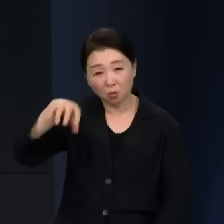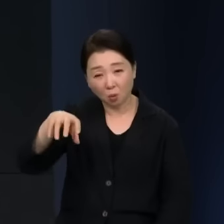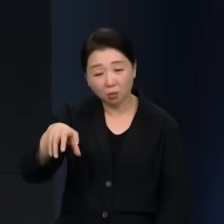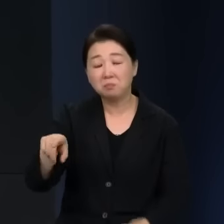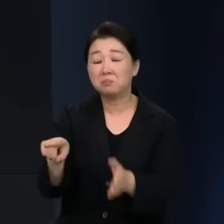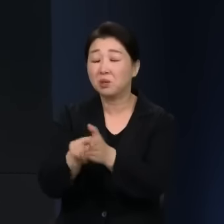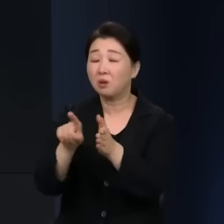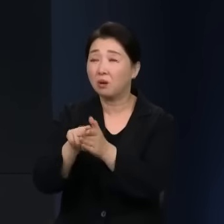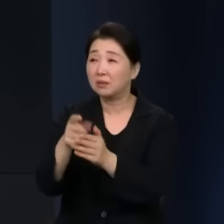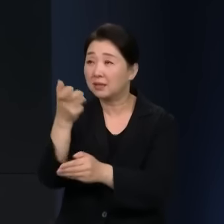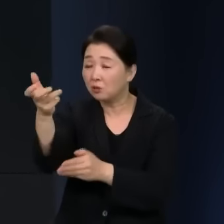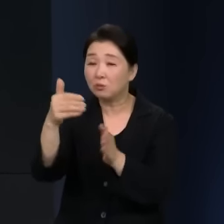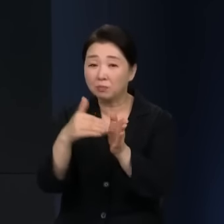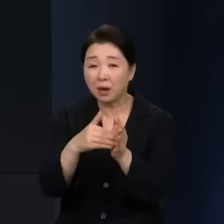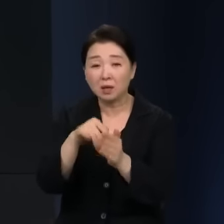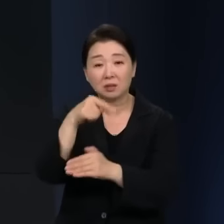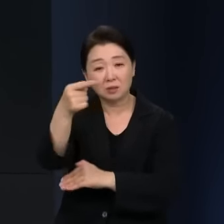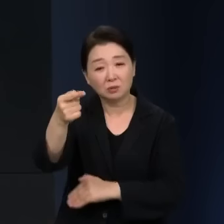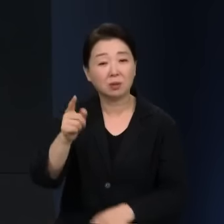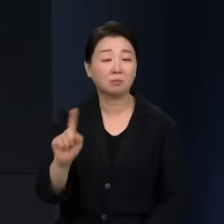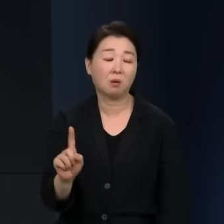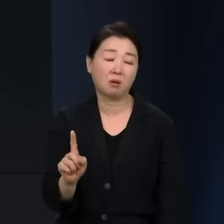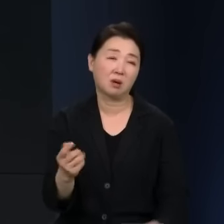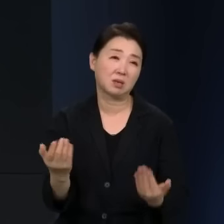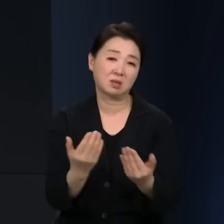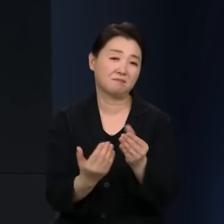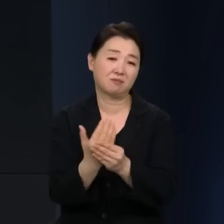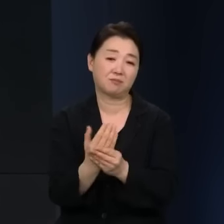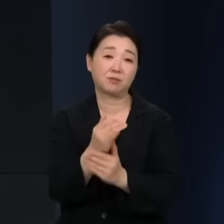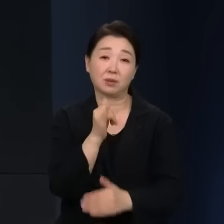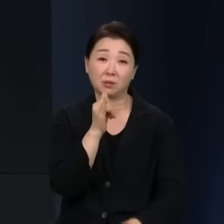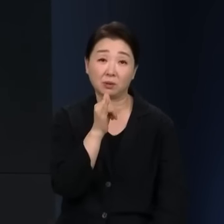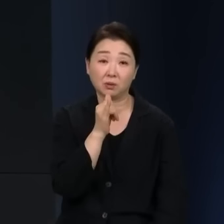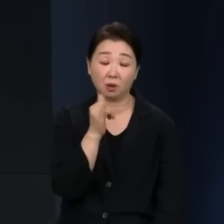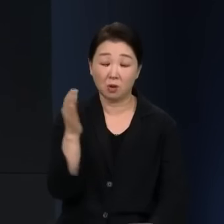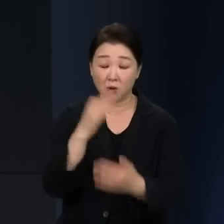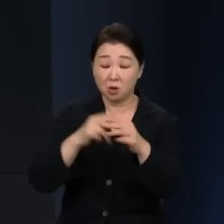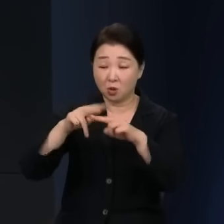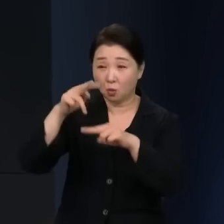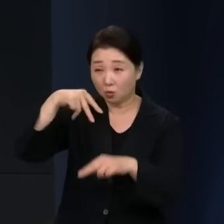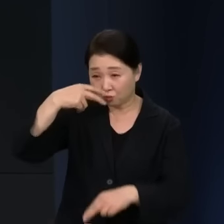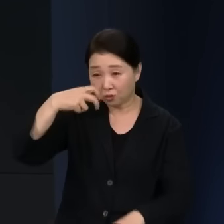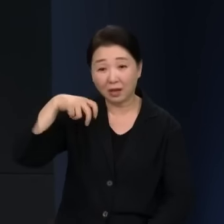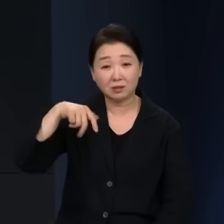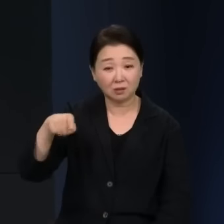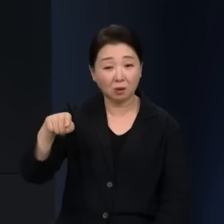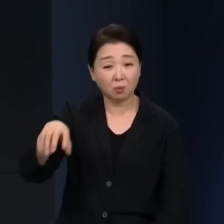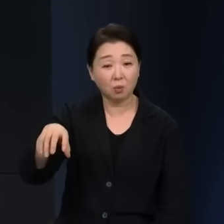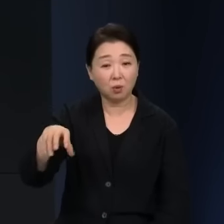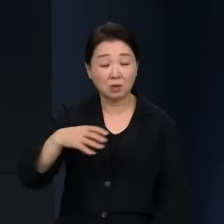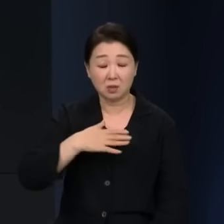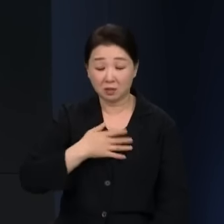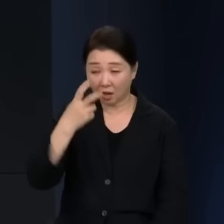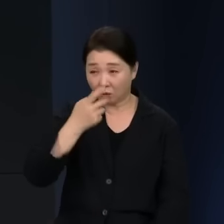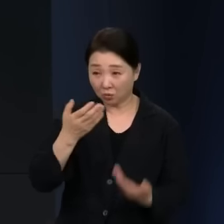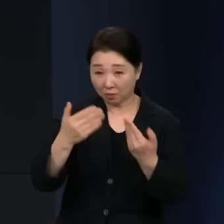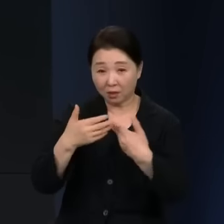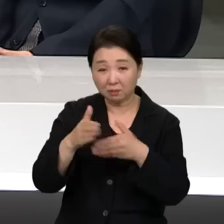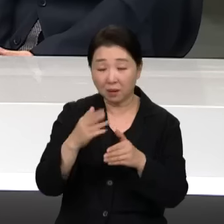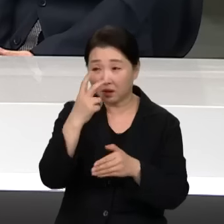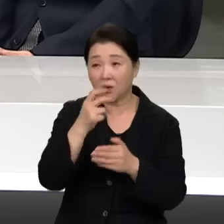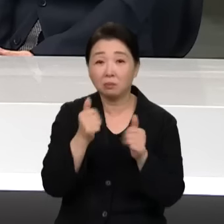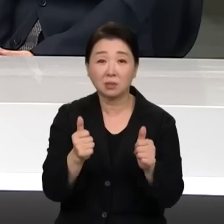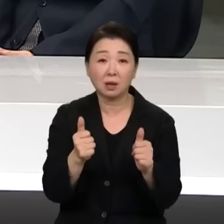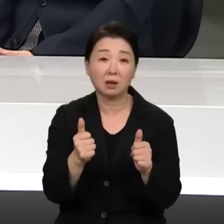건데 사실 그 뒤에도 여러 가지 좀 일이 있었죠데 공수처에서 뭐 제가 조사받은 방에 있던 검사